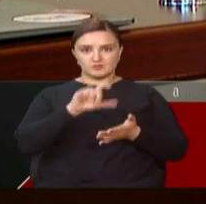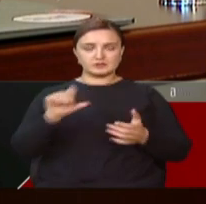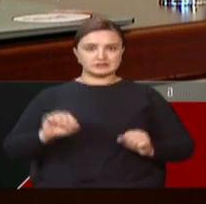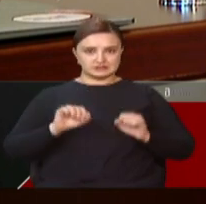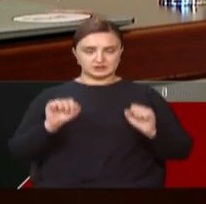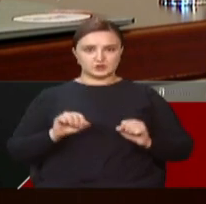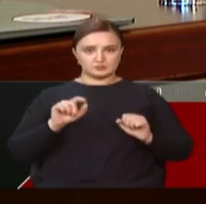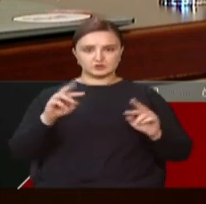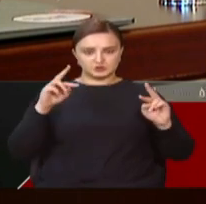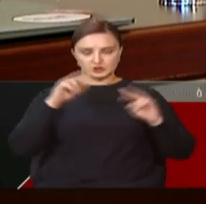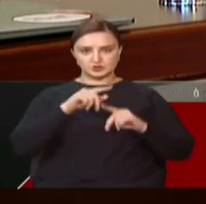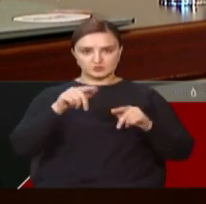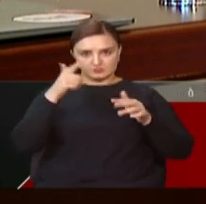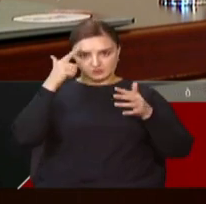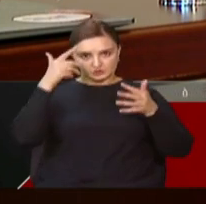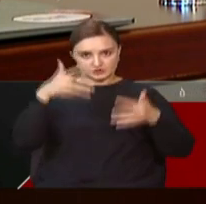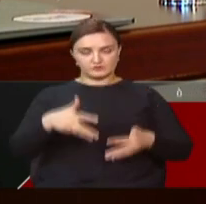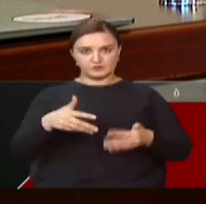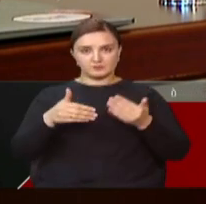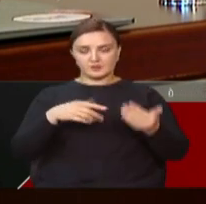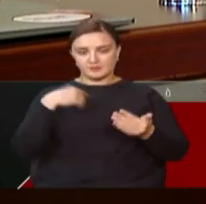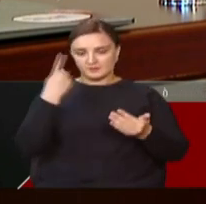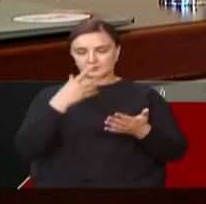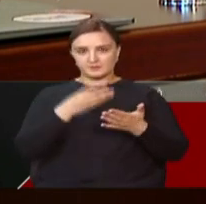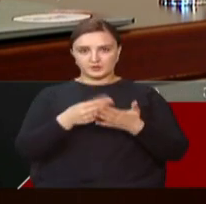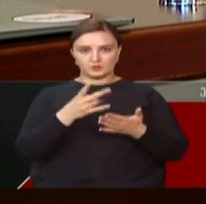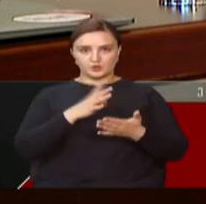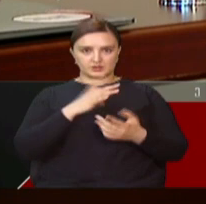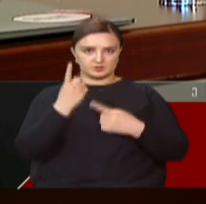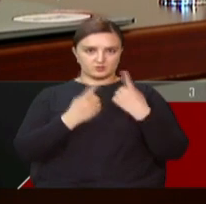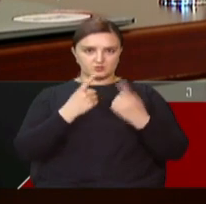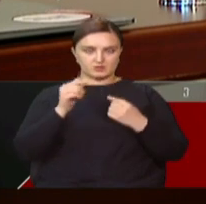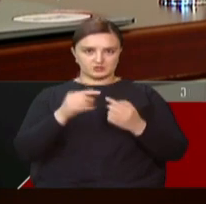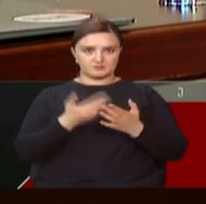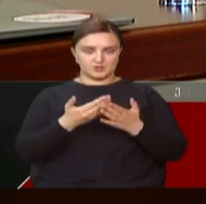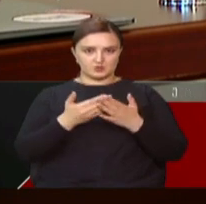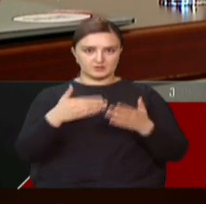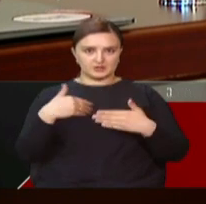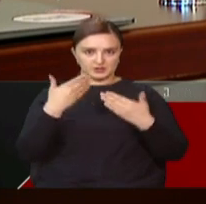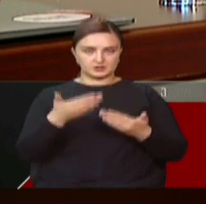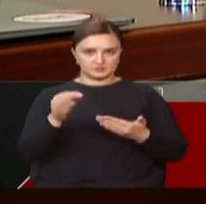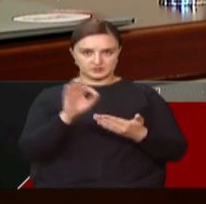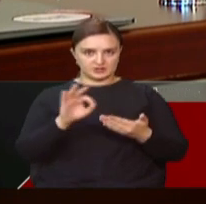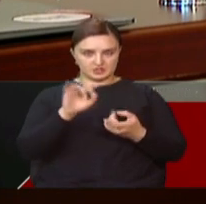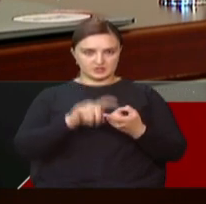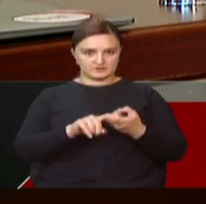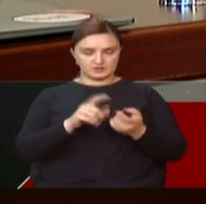ცდილობს, რომ ისინი შეცდომაში შეიყვანონ, რა თქმა უნდა, მათ პირადად უნდა ქონდეთ ინფორმაცია ამ რეკომენდაციების შესრულებასთან დაკავშირებით.